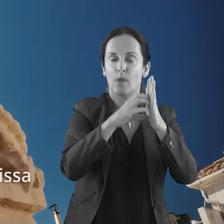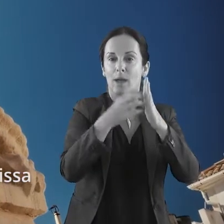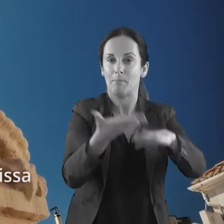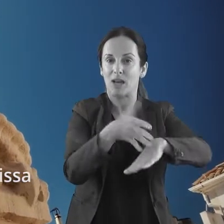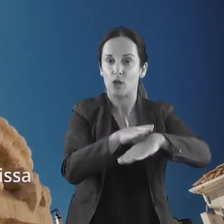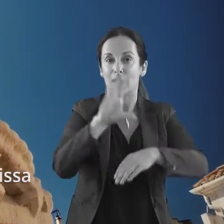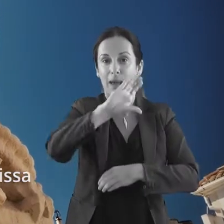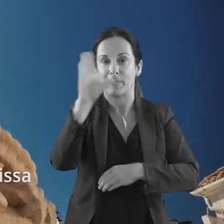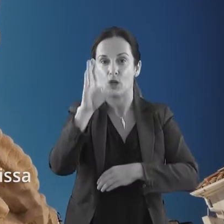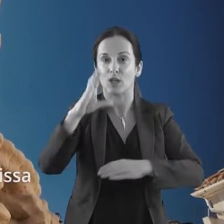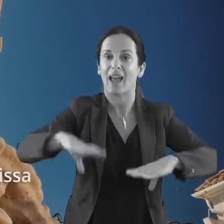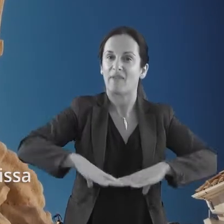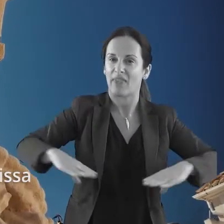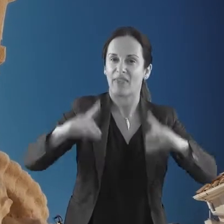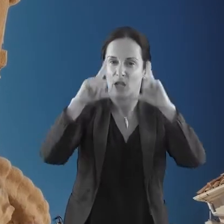Alcúdia.